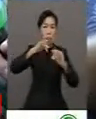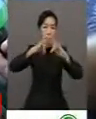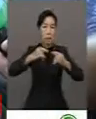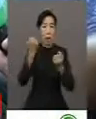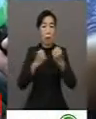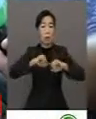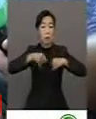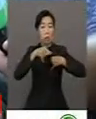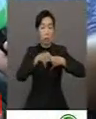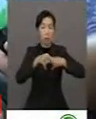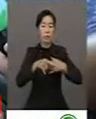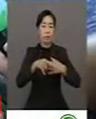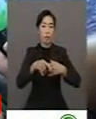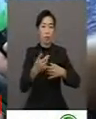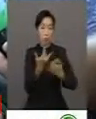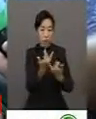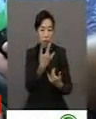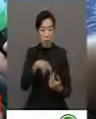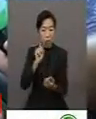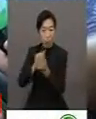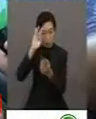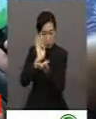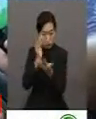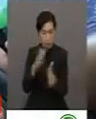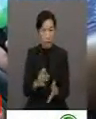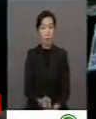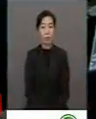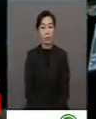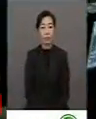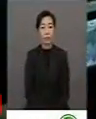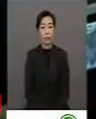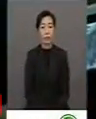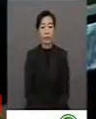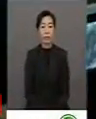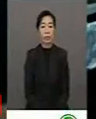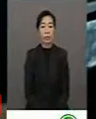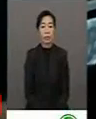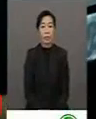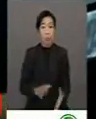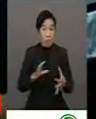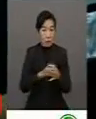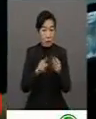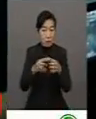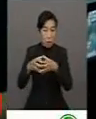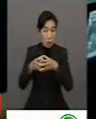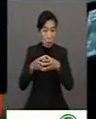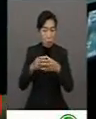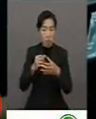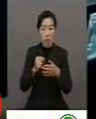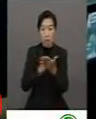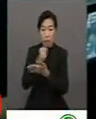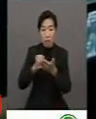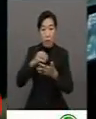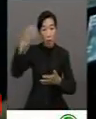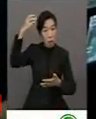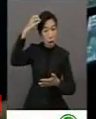วันนี้อาจมีการพิจารณาขอหมายเรียกในวันพรุ่งนี้ค่ะส่วนความคืบหน้าการขยายผลเครือข่ายไซสนะนะคะพลต